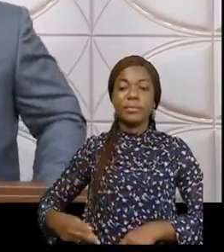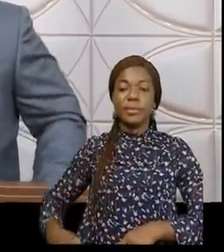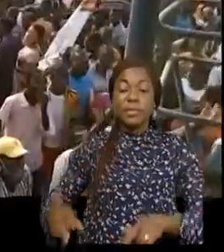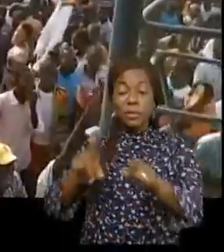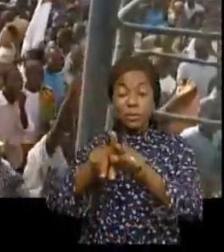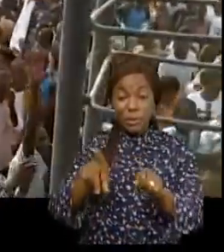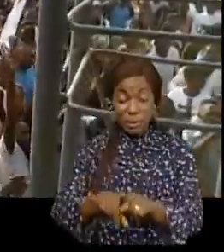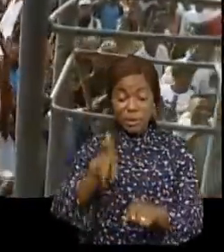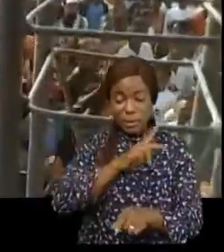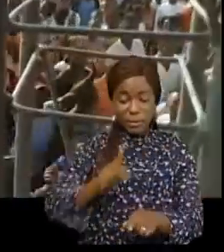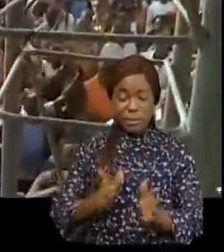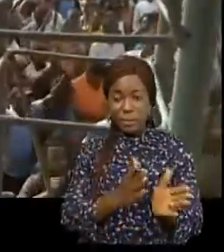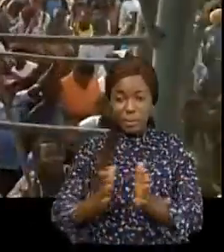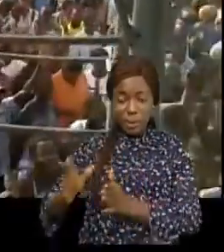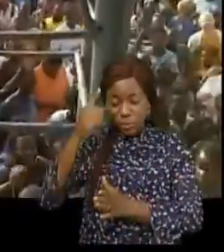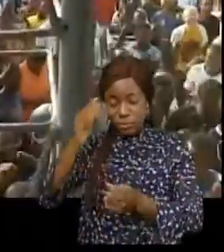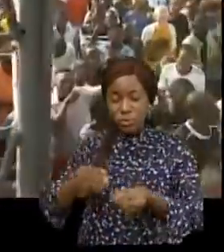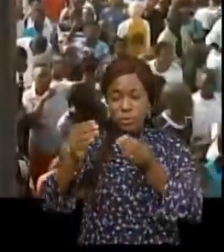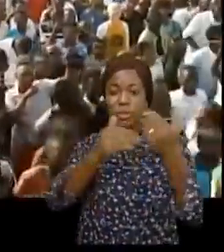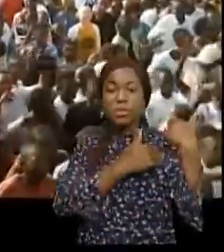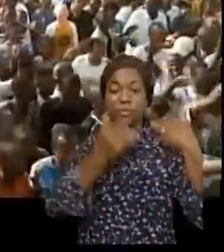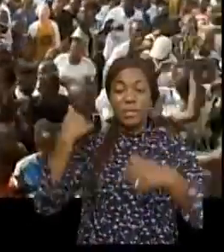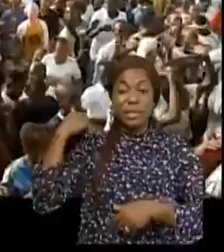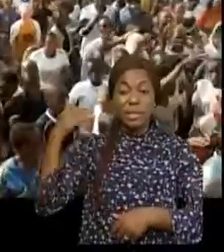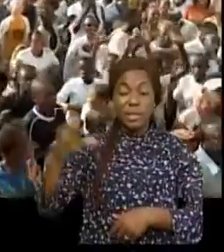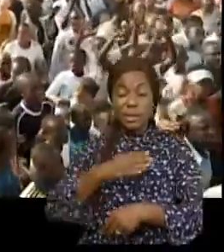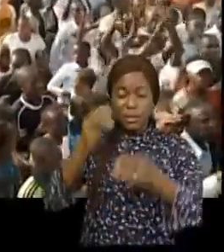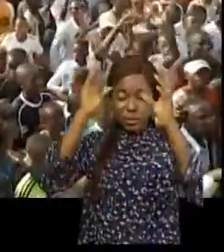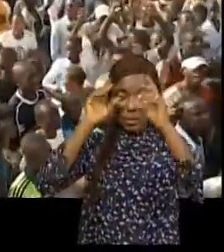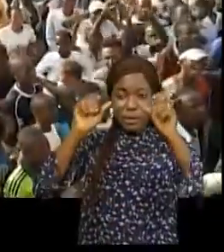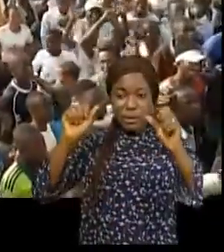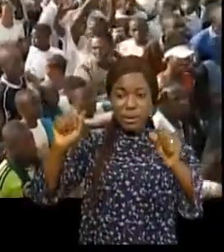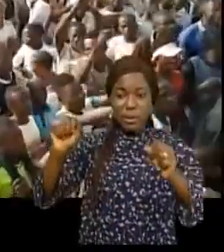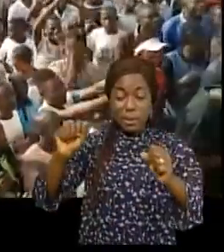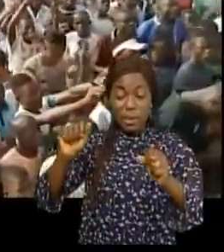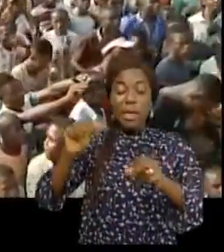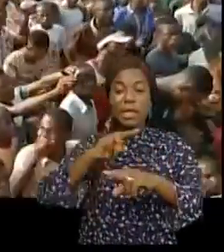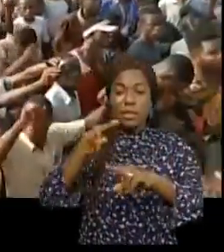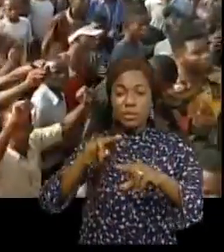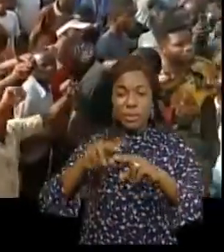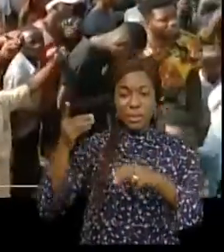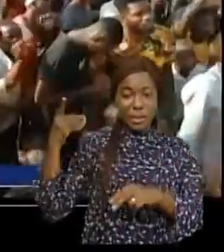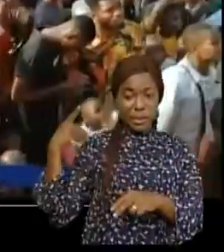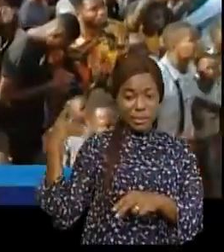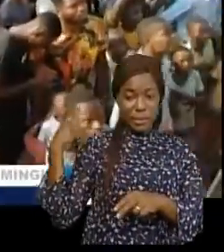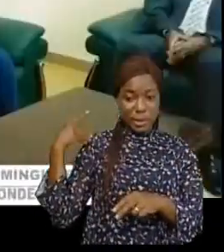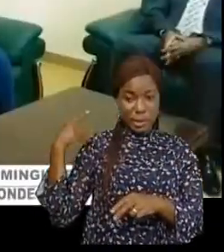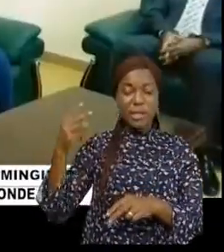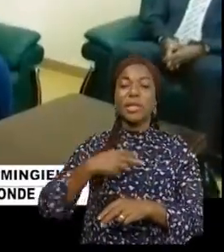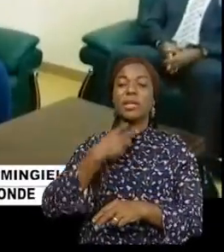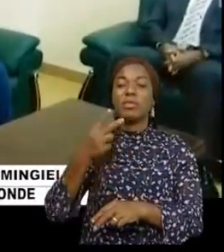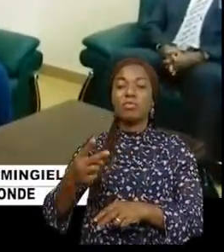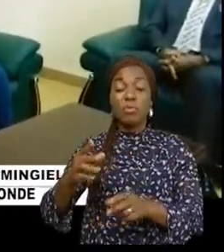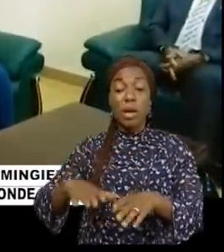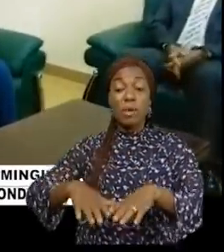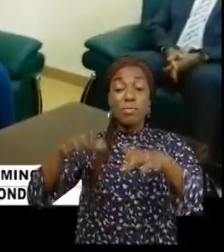Tshikapa doit se préparer pour donner au chef de l'État et au président national des députés et sénateurs lors des prochaines élections. Juste